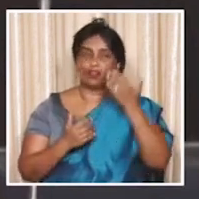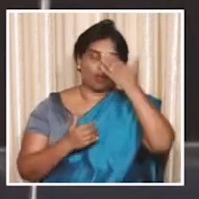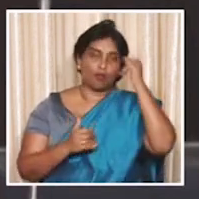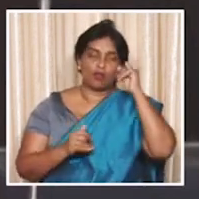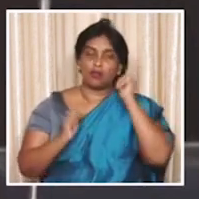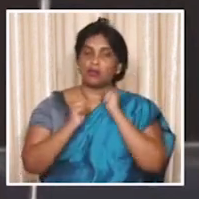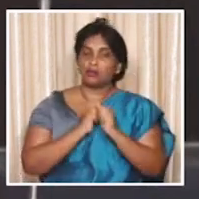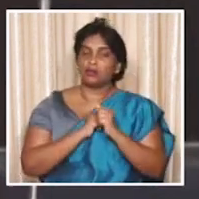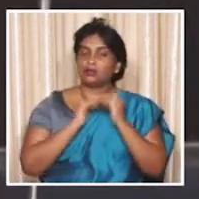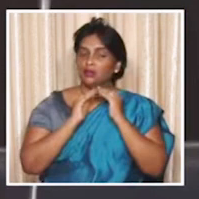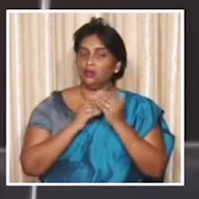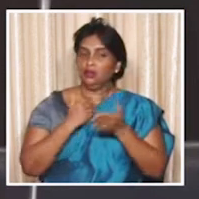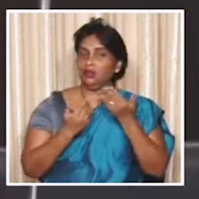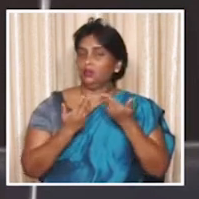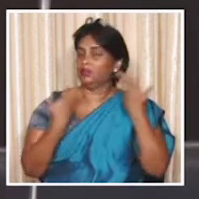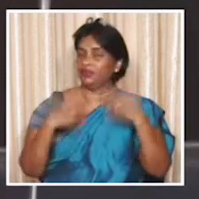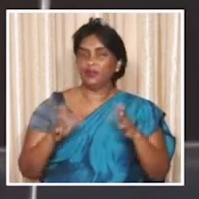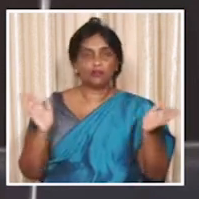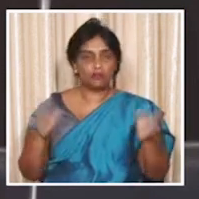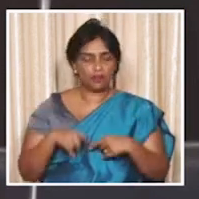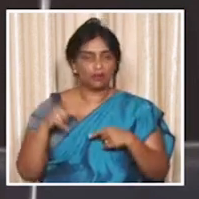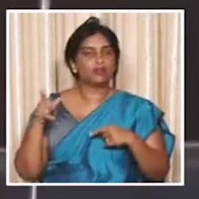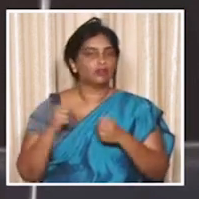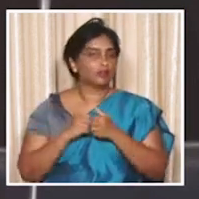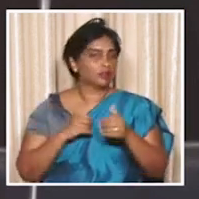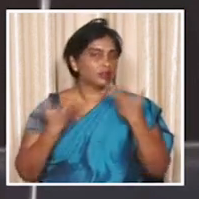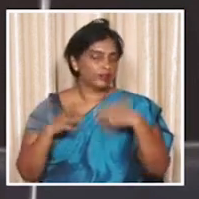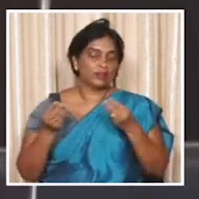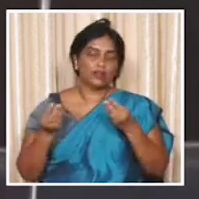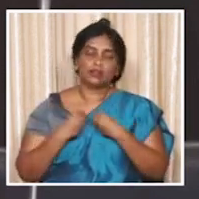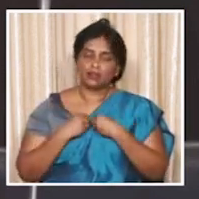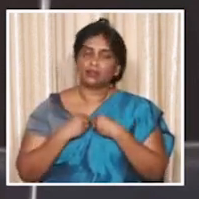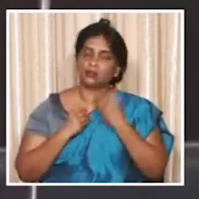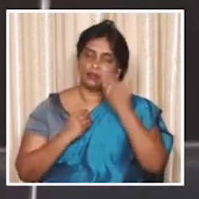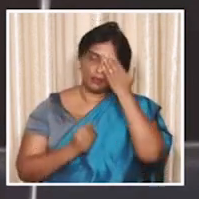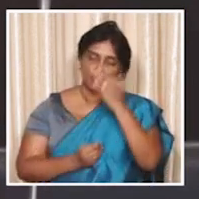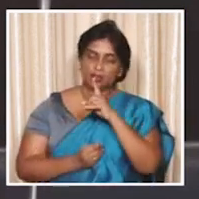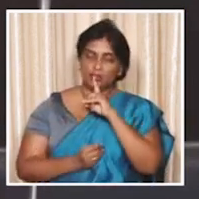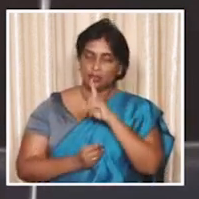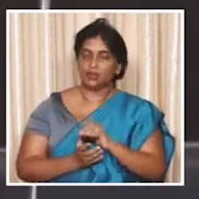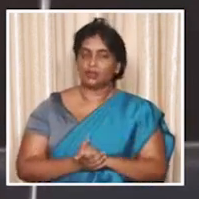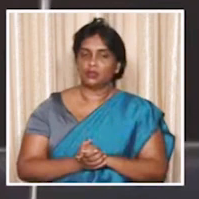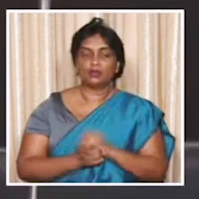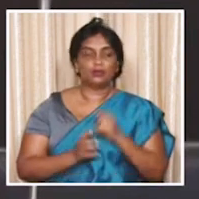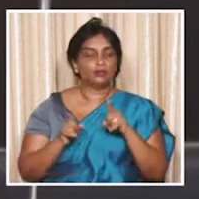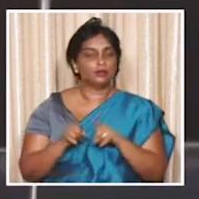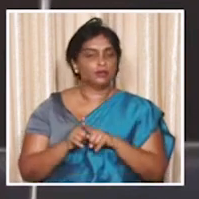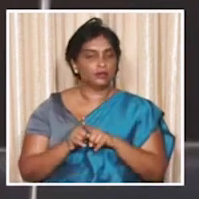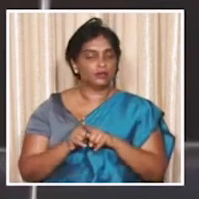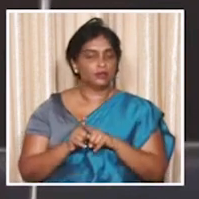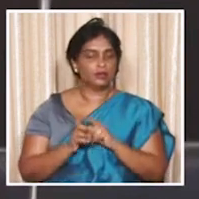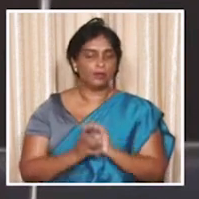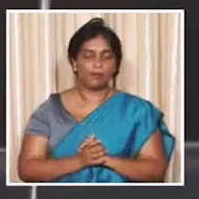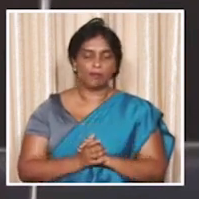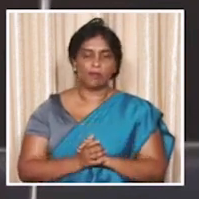බස් ස්ටෑන්ඩ් එකක් තව ඉතුරු වැඩපිළිවෙල යට වැඩ තියෙනවා ඒකත් ඉවර කරලා දෙන්න කියලා මම කරුණාවෙන් ඉල්ලීමක් කරනවා ඒ වගේම ප්ලීස්